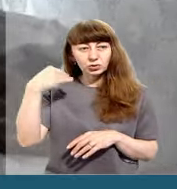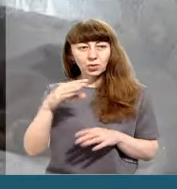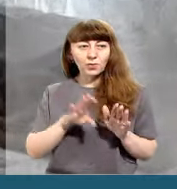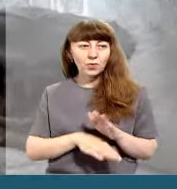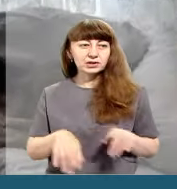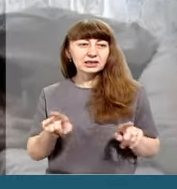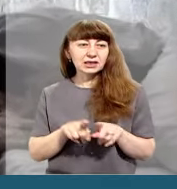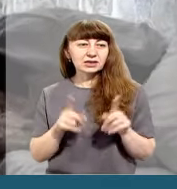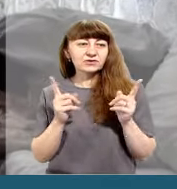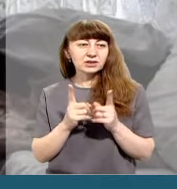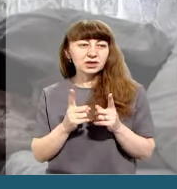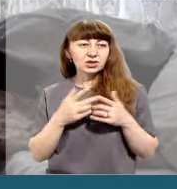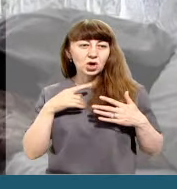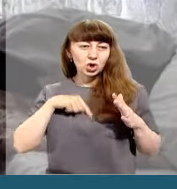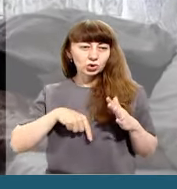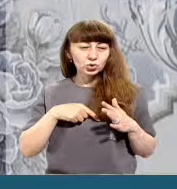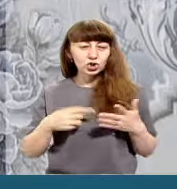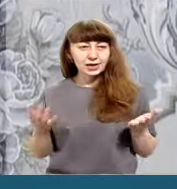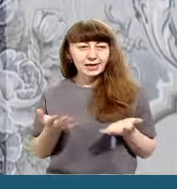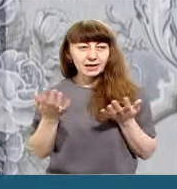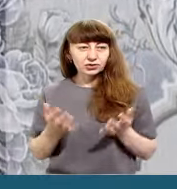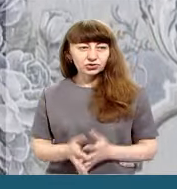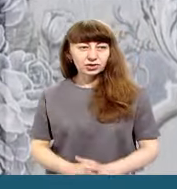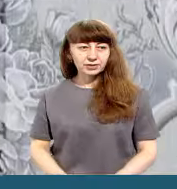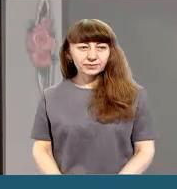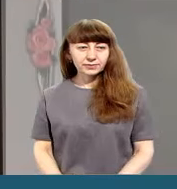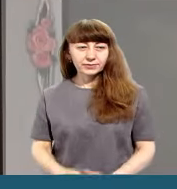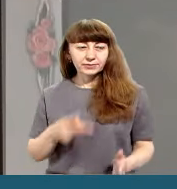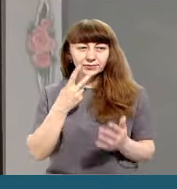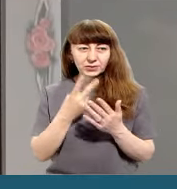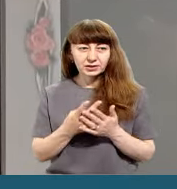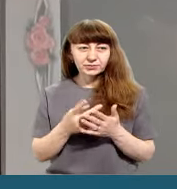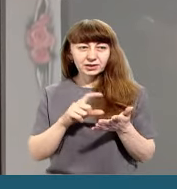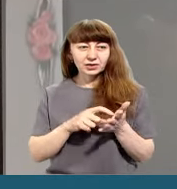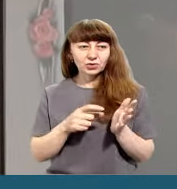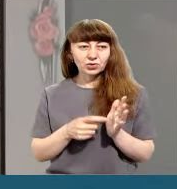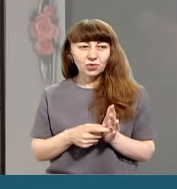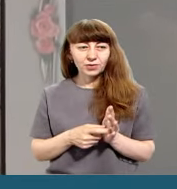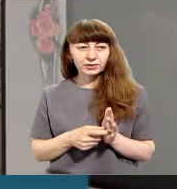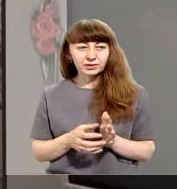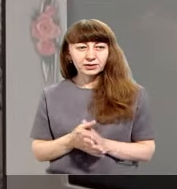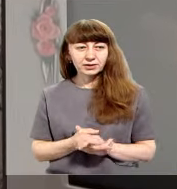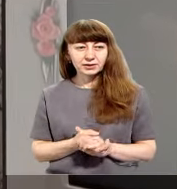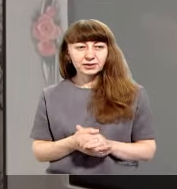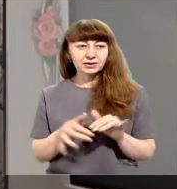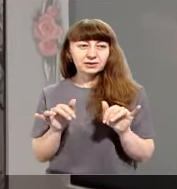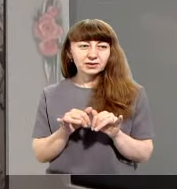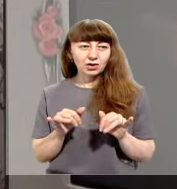после таких встреч на душе становится легче. Посмотрела, ну, комнату его, столовую,